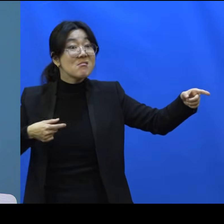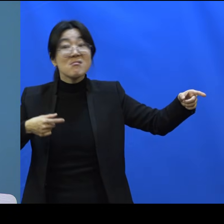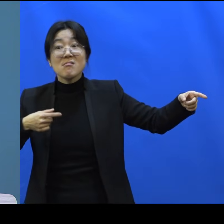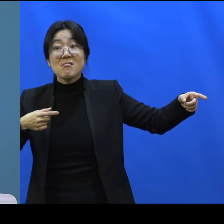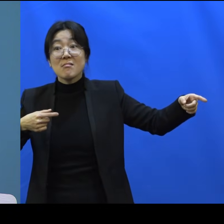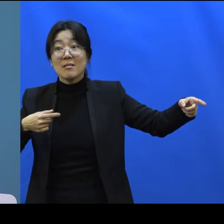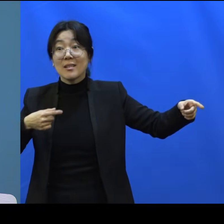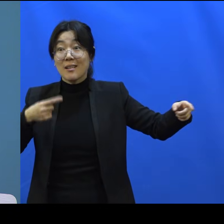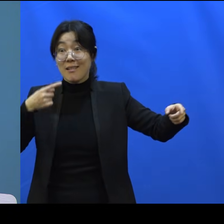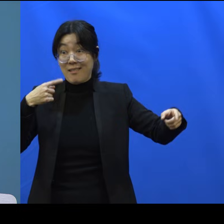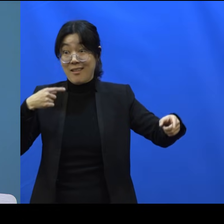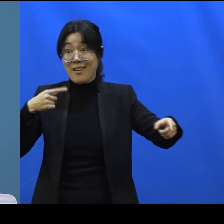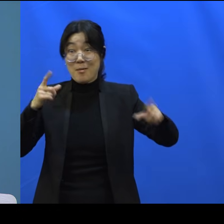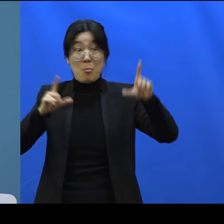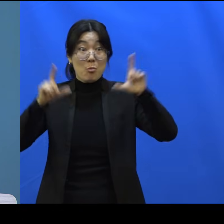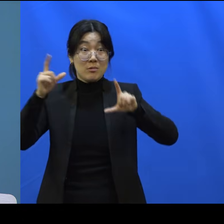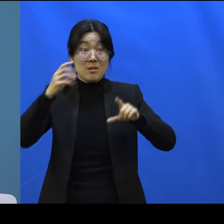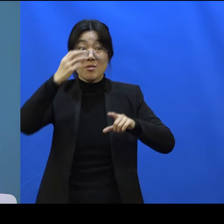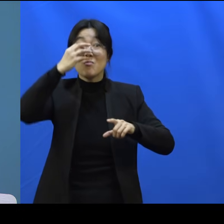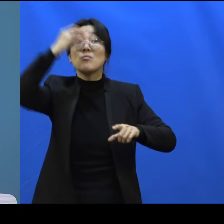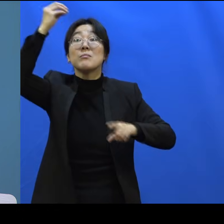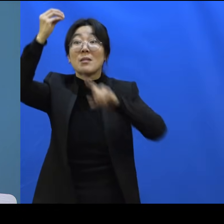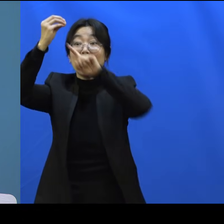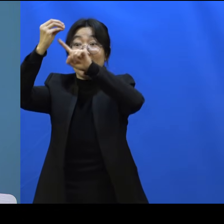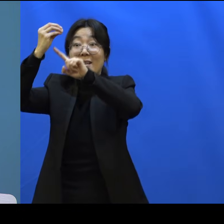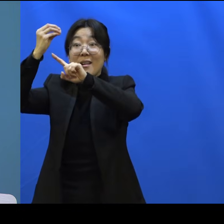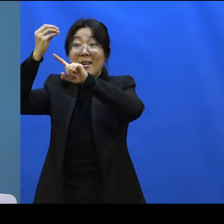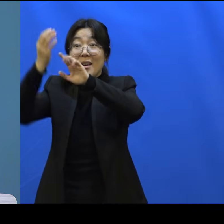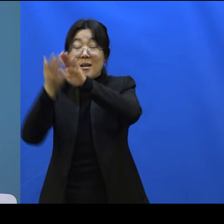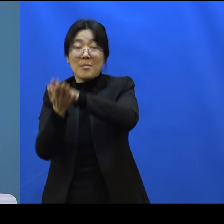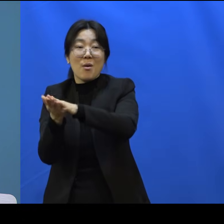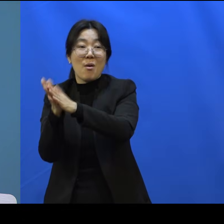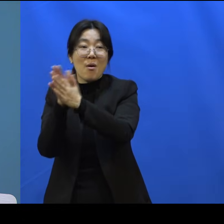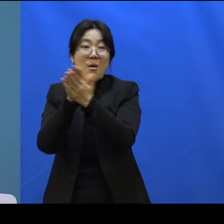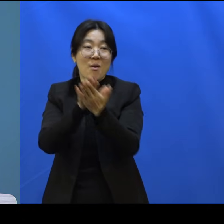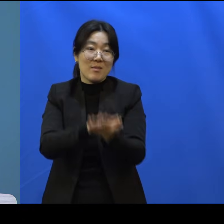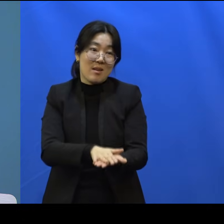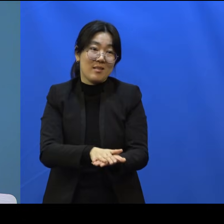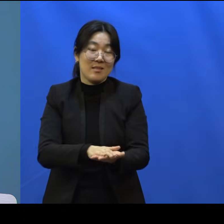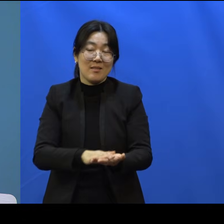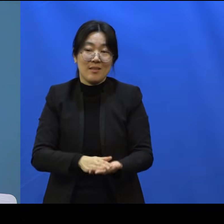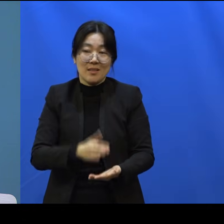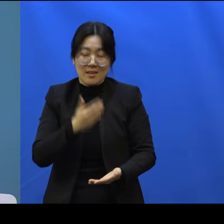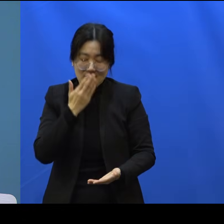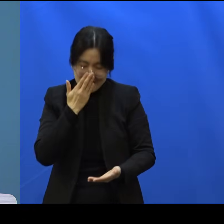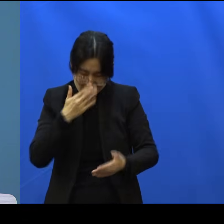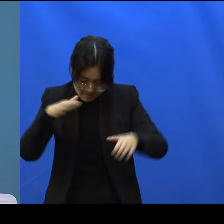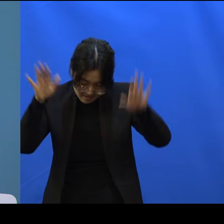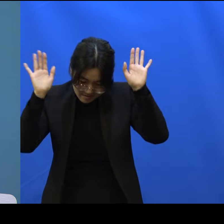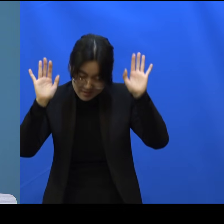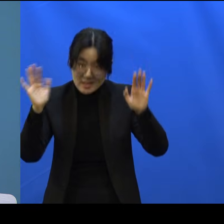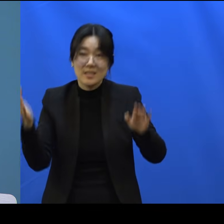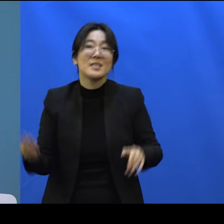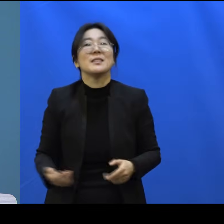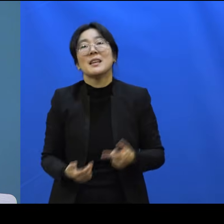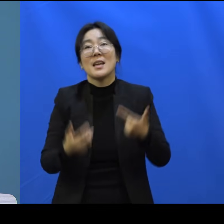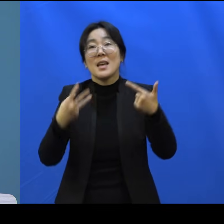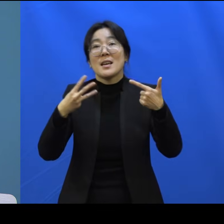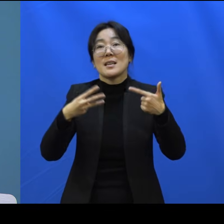다 들었어요. 항복한 거예요. 교만이 꺾인 거죠. 이게 자아의 죽음이에요. 갈라디아서 2장 20절이에요.